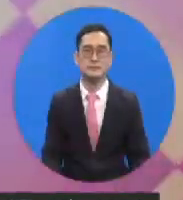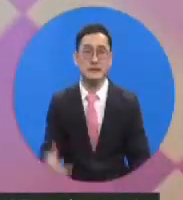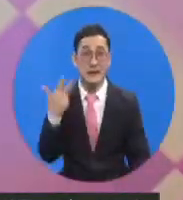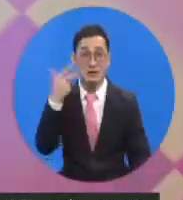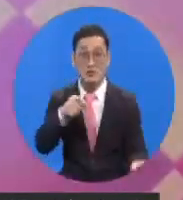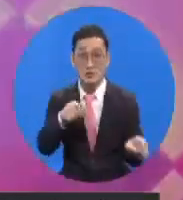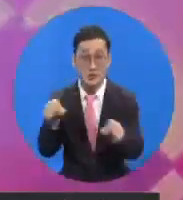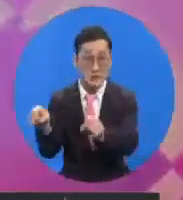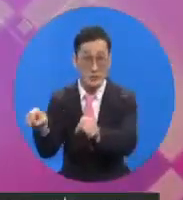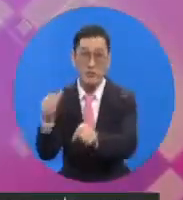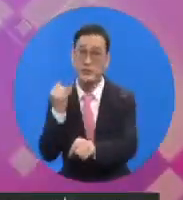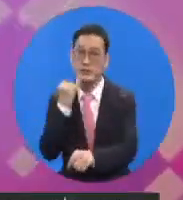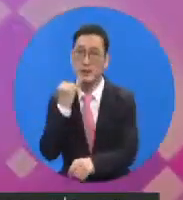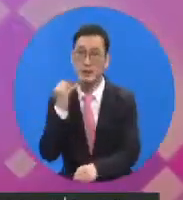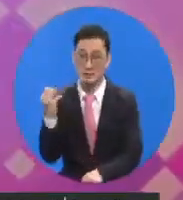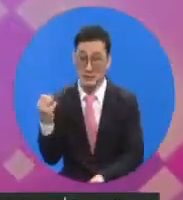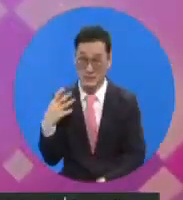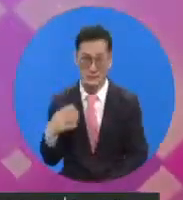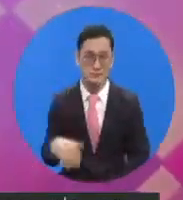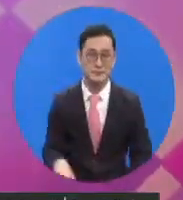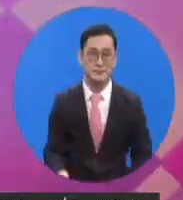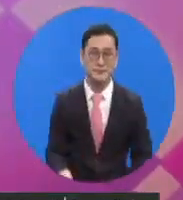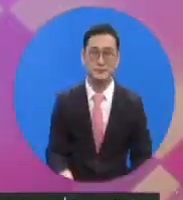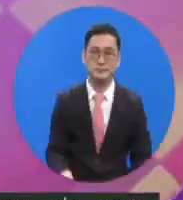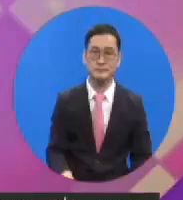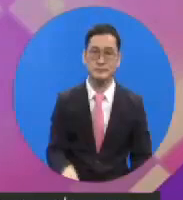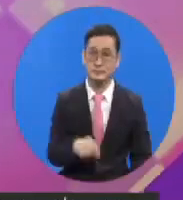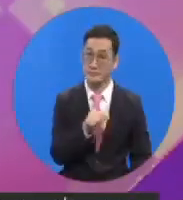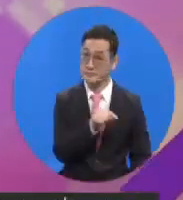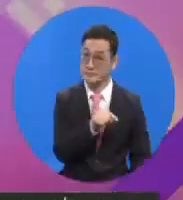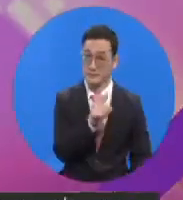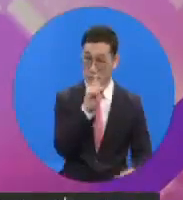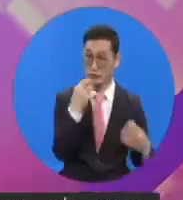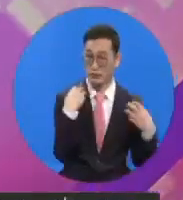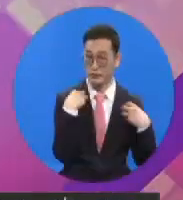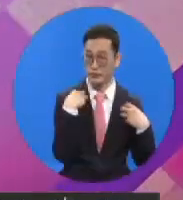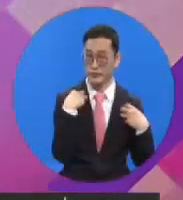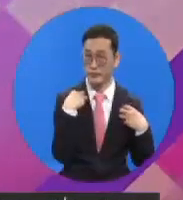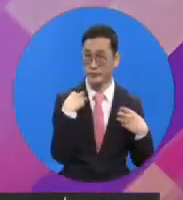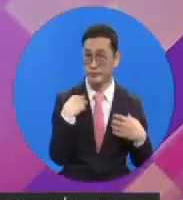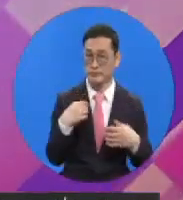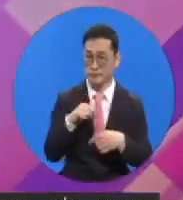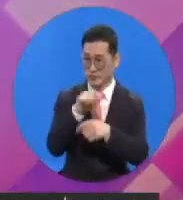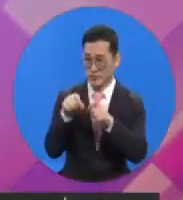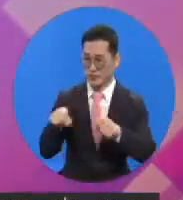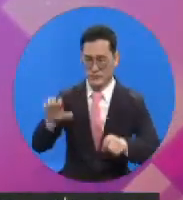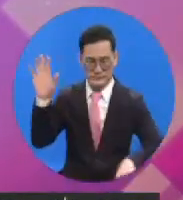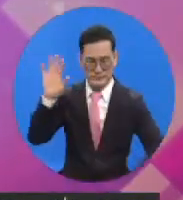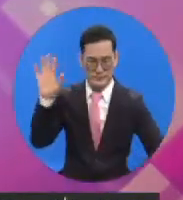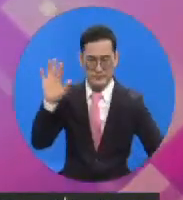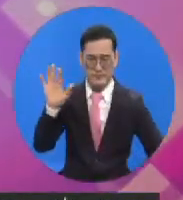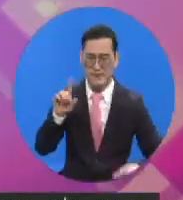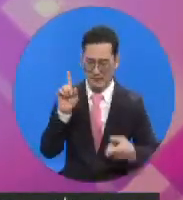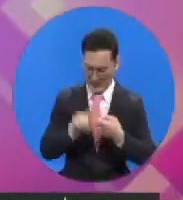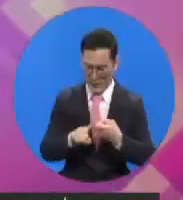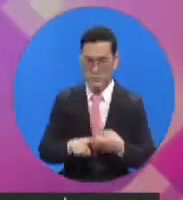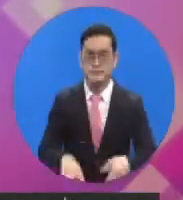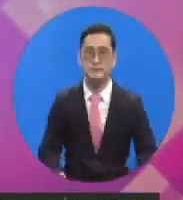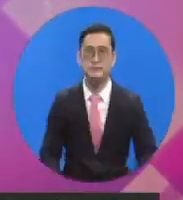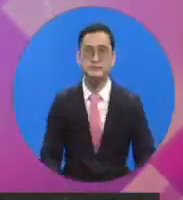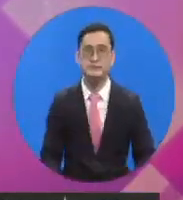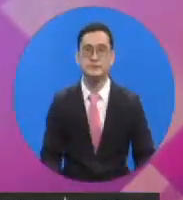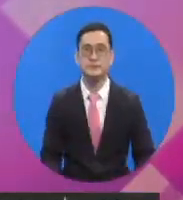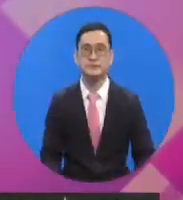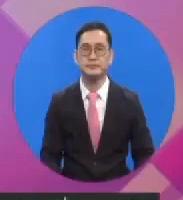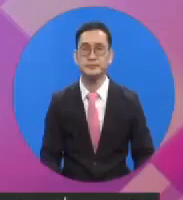긴 시간 아니다라고 주장하고 있고 아직 정은경 청장이나 정부는 유보에 대해서는 지금 뜻이 밝히지 않고